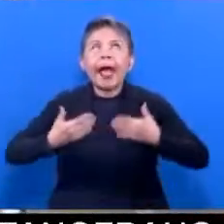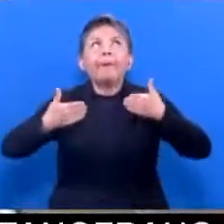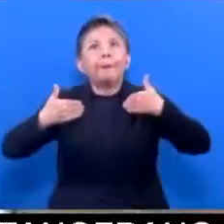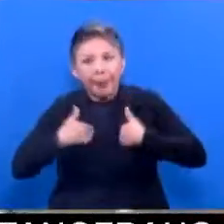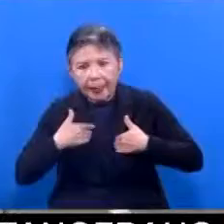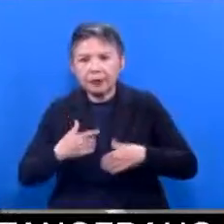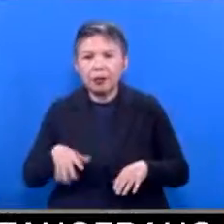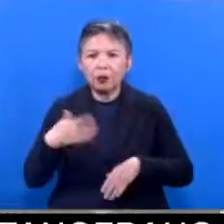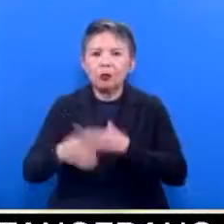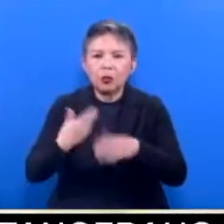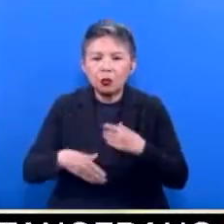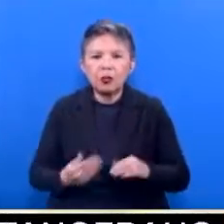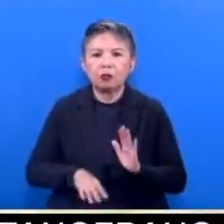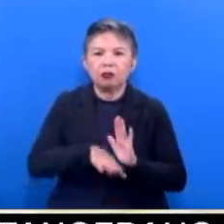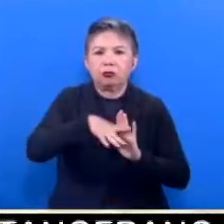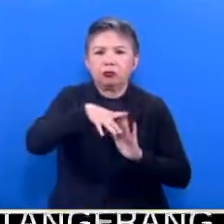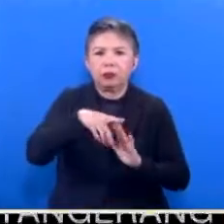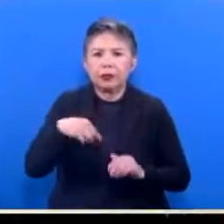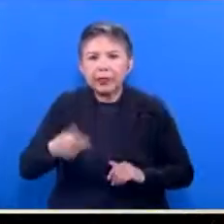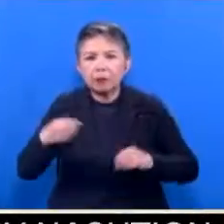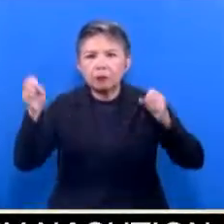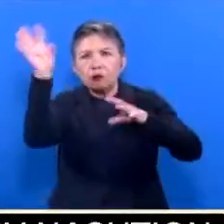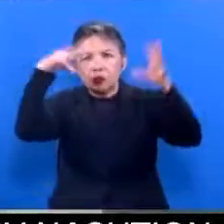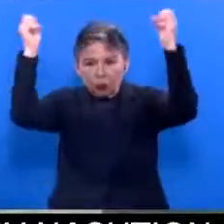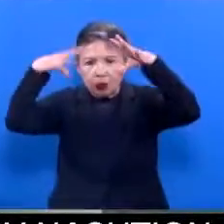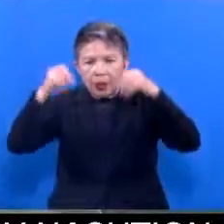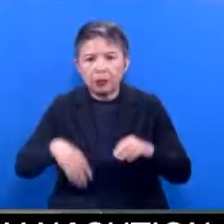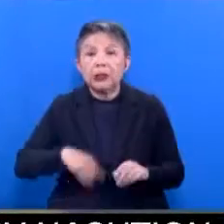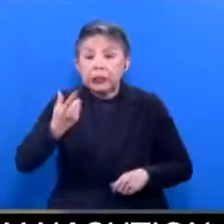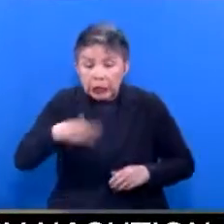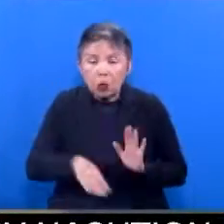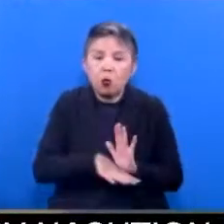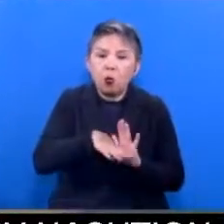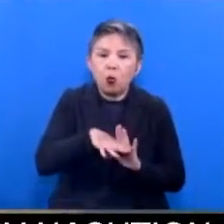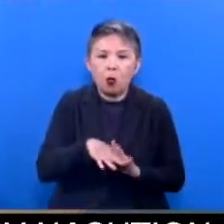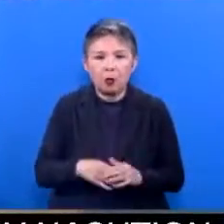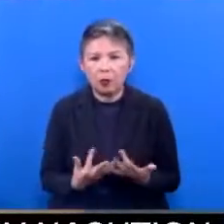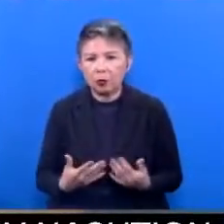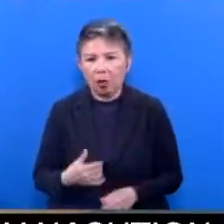menghadapi genangan saat datang musim hujan. Tim Liputan CNN Indonesia.